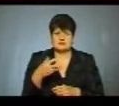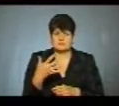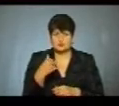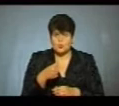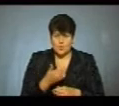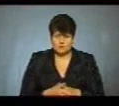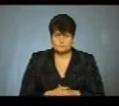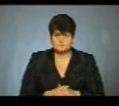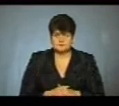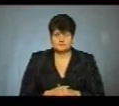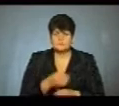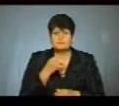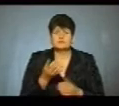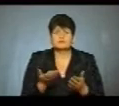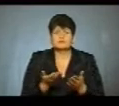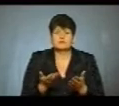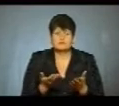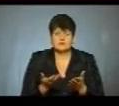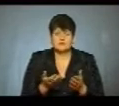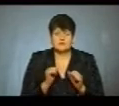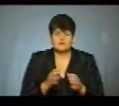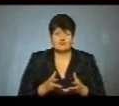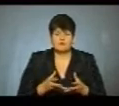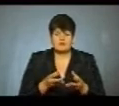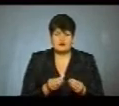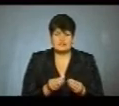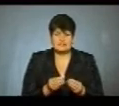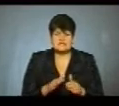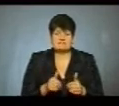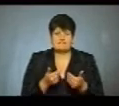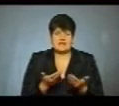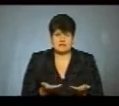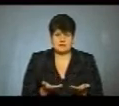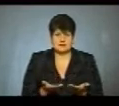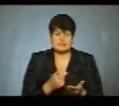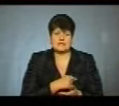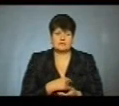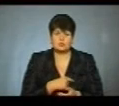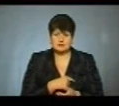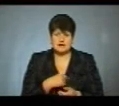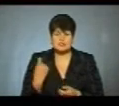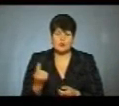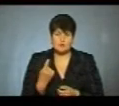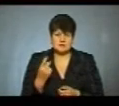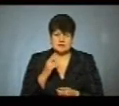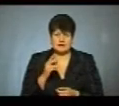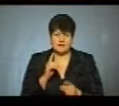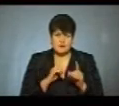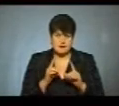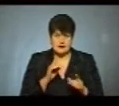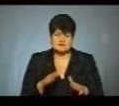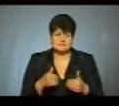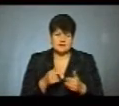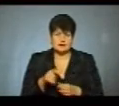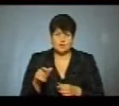року. Скажіть, яким чином можуть впливати звернення депутатів обласних рад, звернення